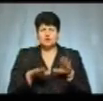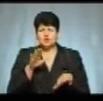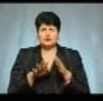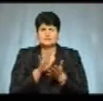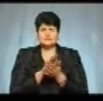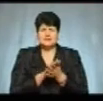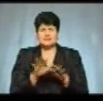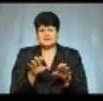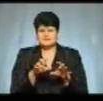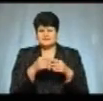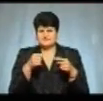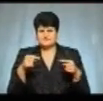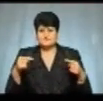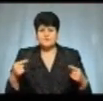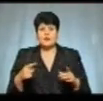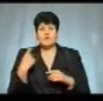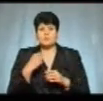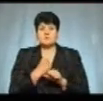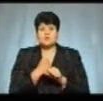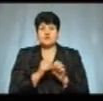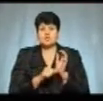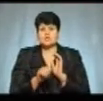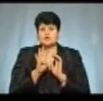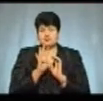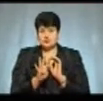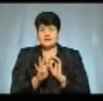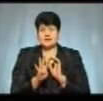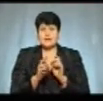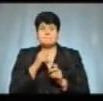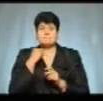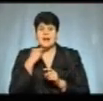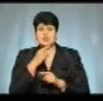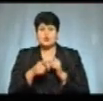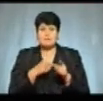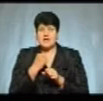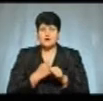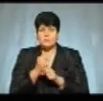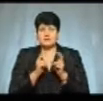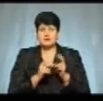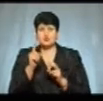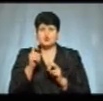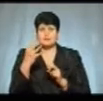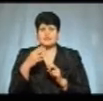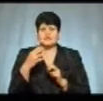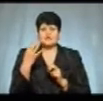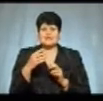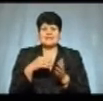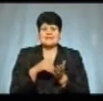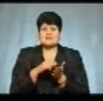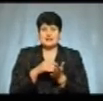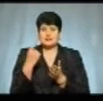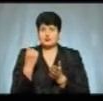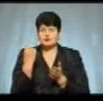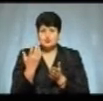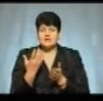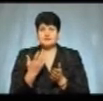тваринного походження, тому що в області працює 64 м'ясопереробних підприємства, 154 свиногосподарства,